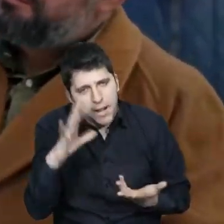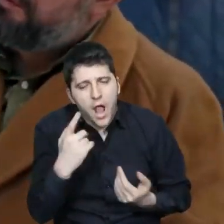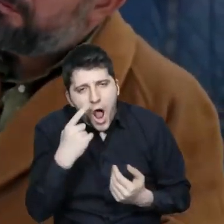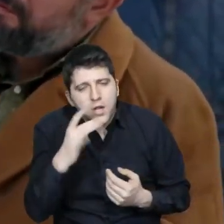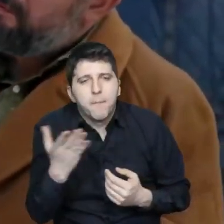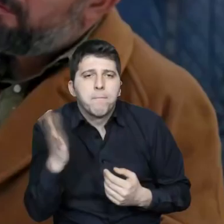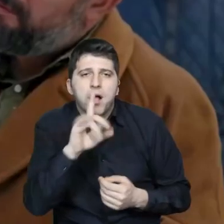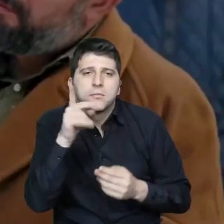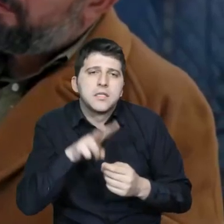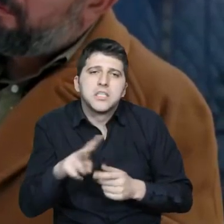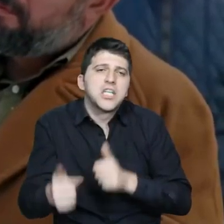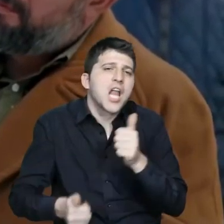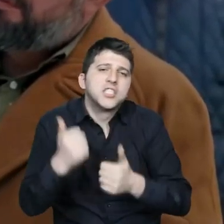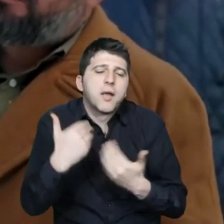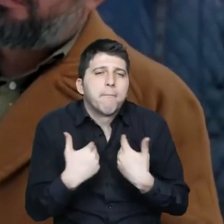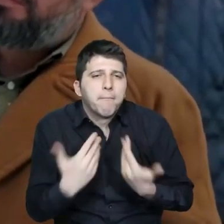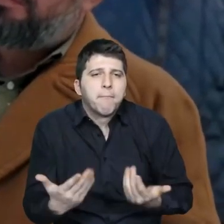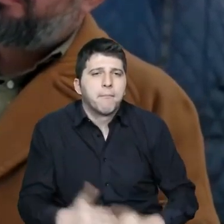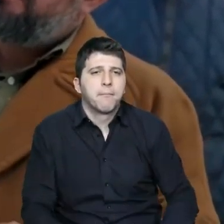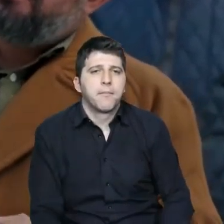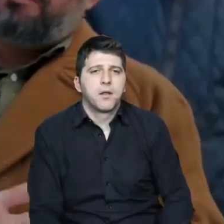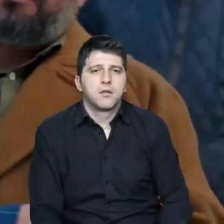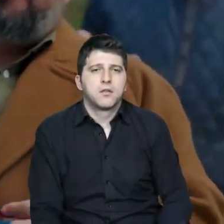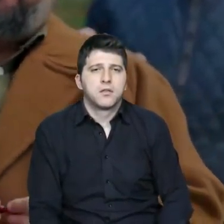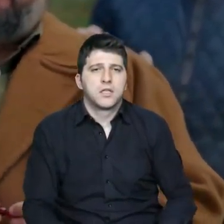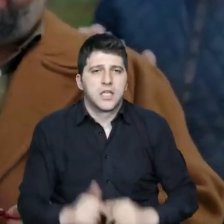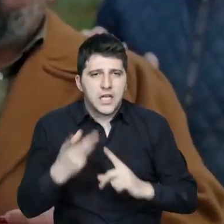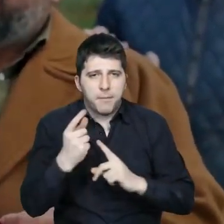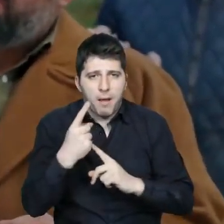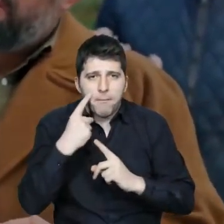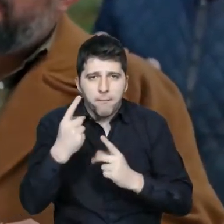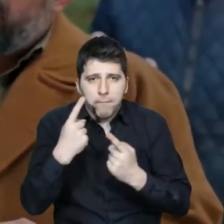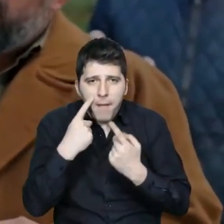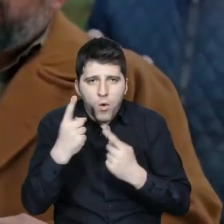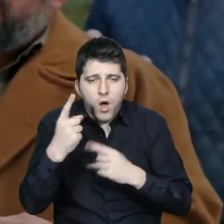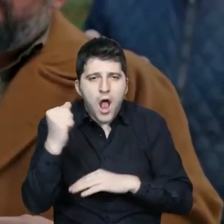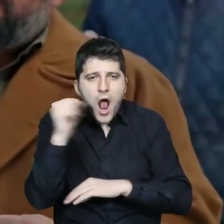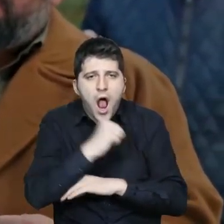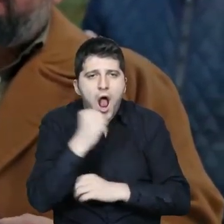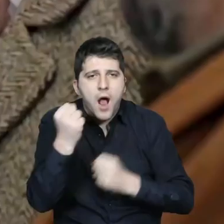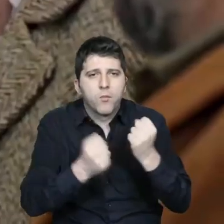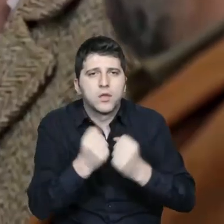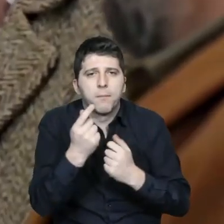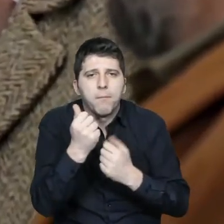başka bir kulvarda yarışacağım. Allah Allah. İbrahim'in durumu baksana. Kamyonetin parası...